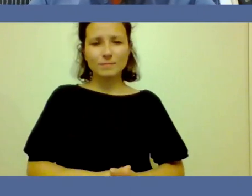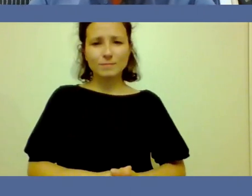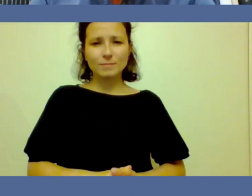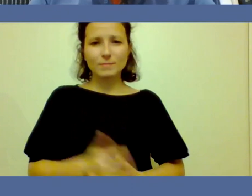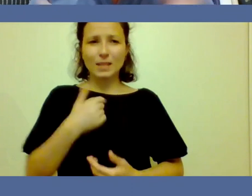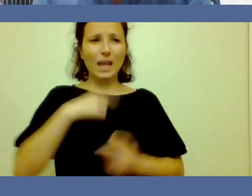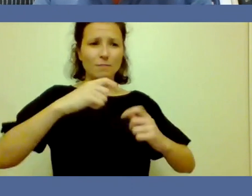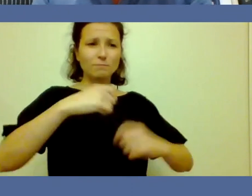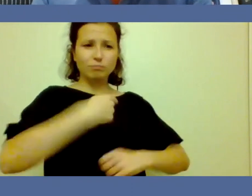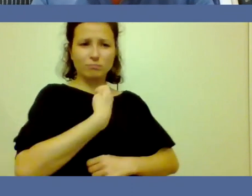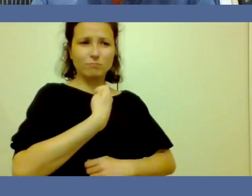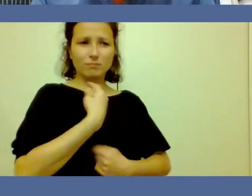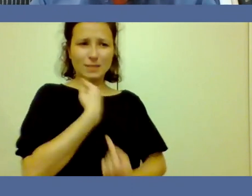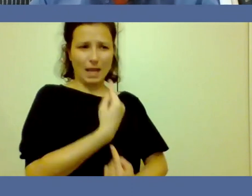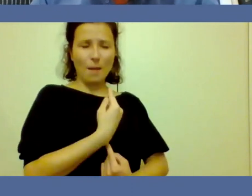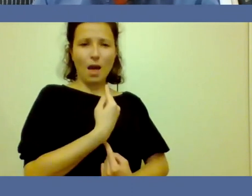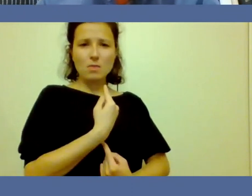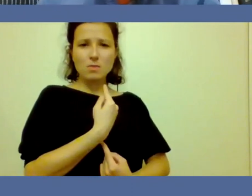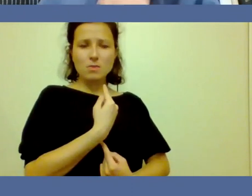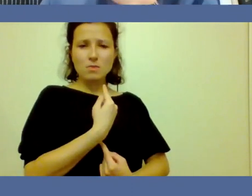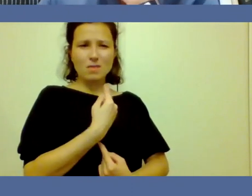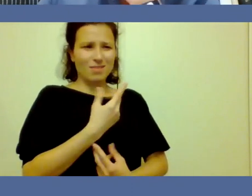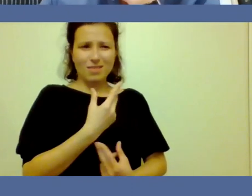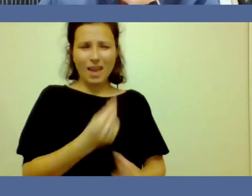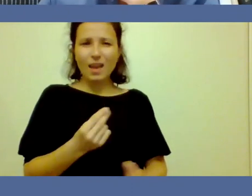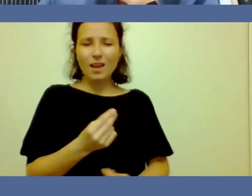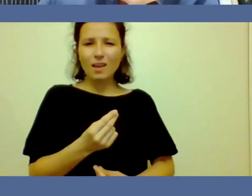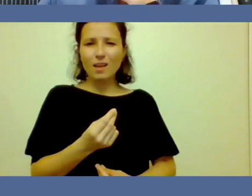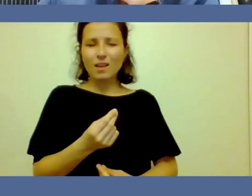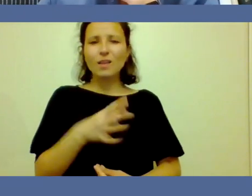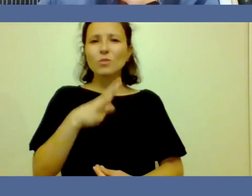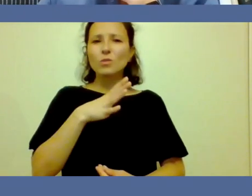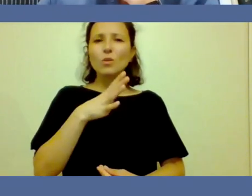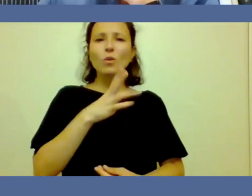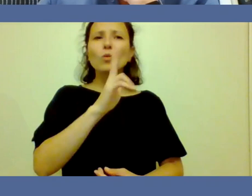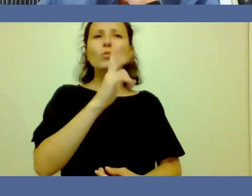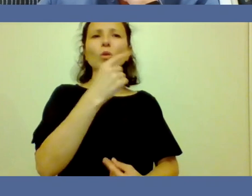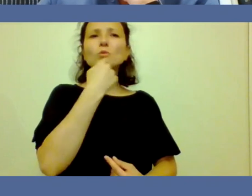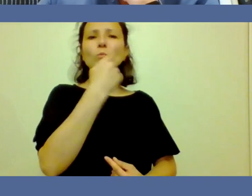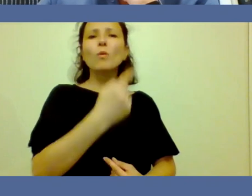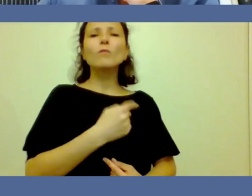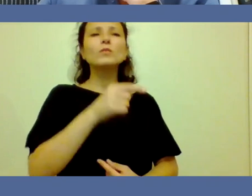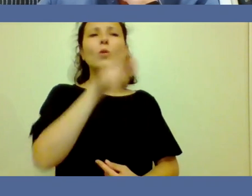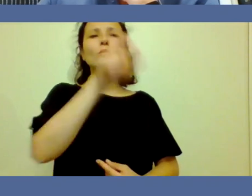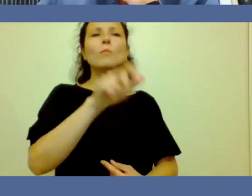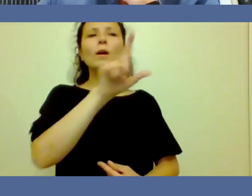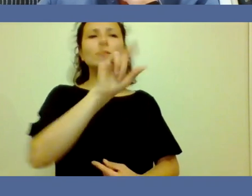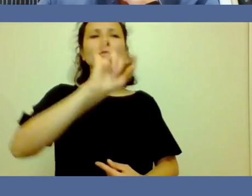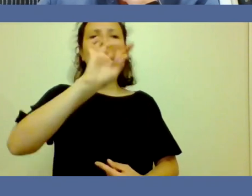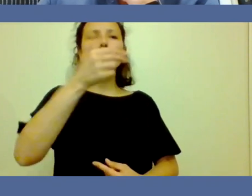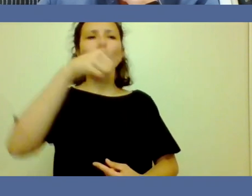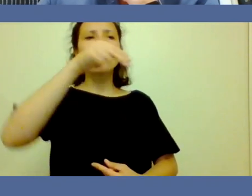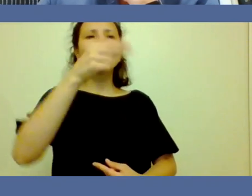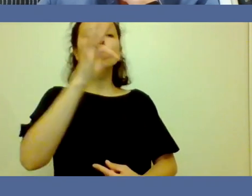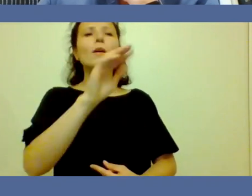nie nadałam. Zostało to powiedziane przez Zygmunta Miłoszewskiego. Mój wydawca